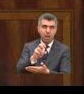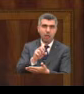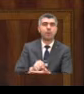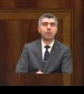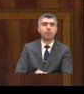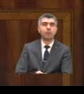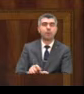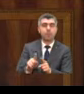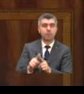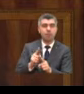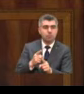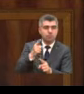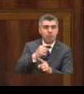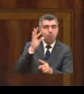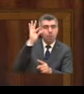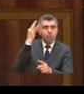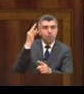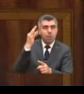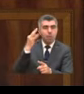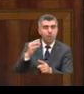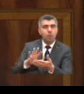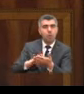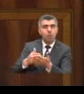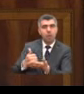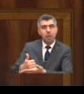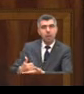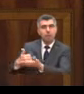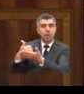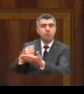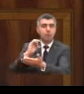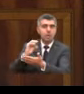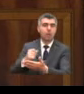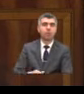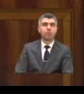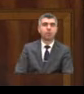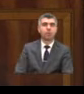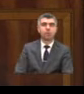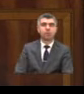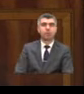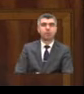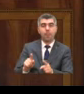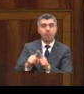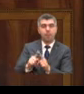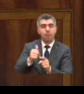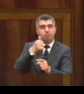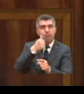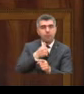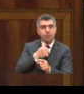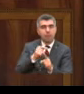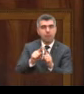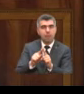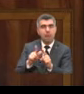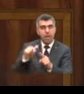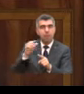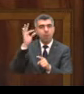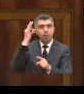اللي مشى مندوب وجاب الناس من دواو باش ياخذوا هذا النوع ديال الصفقات. كاين الفساد في التعاون الوطني خصو